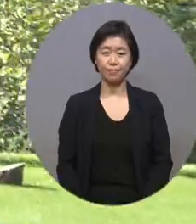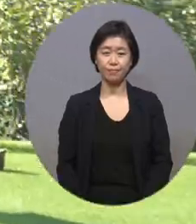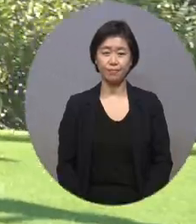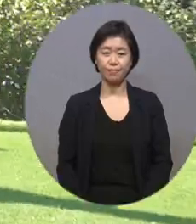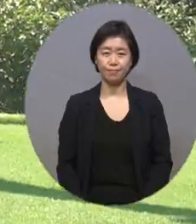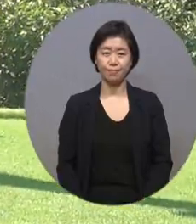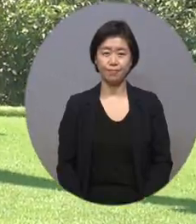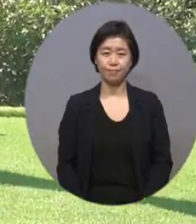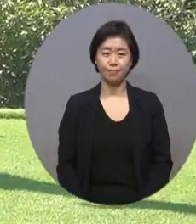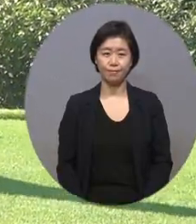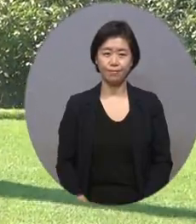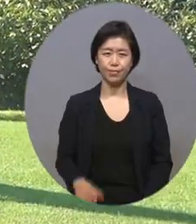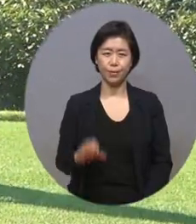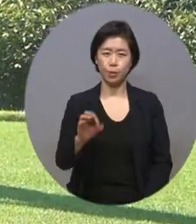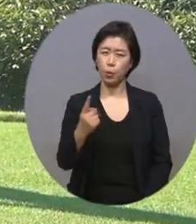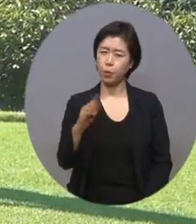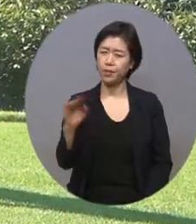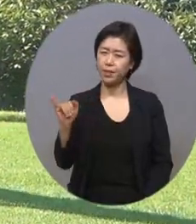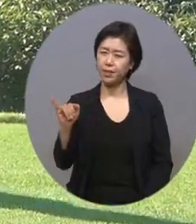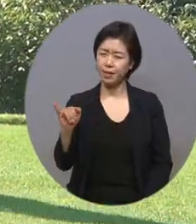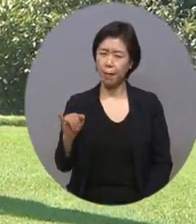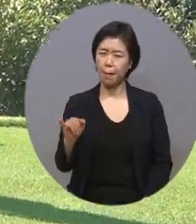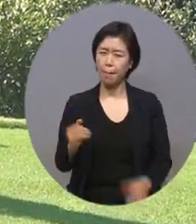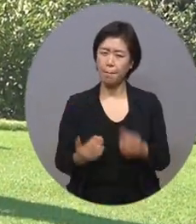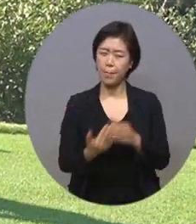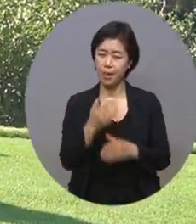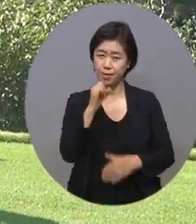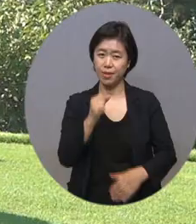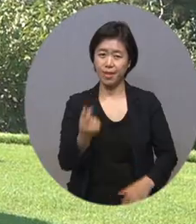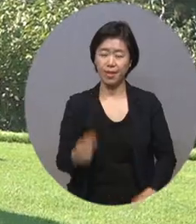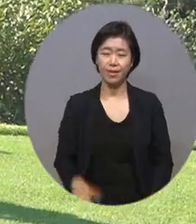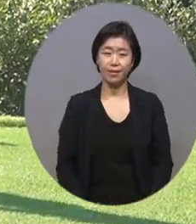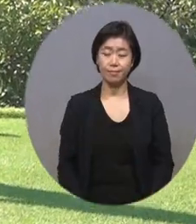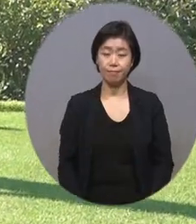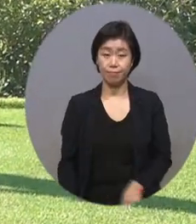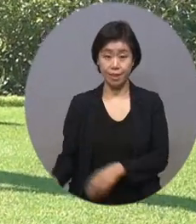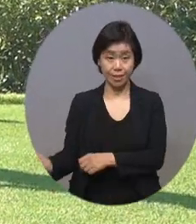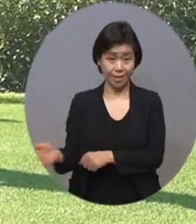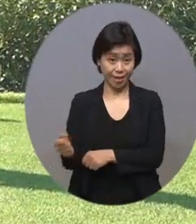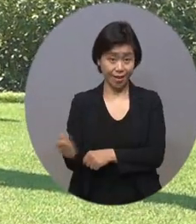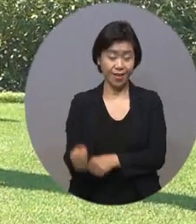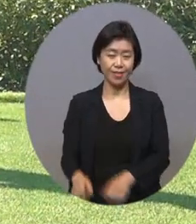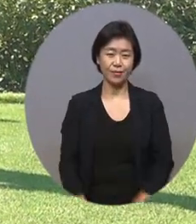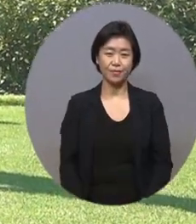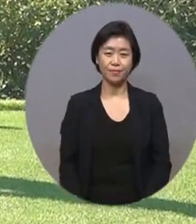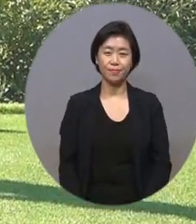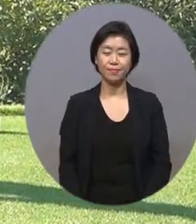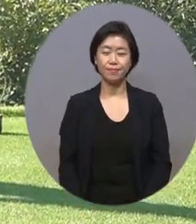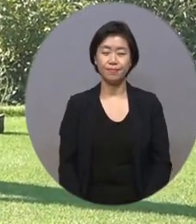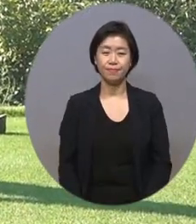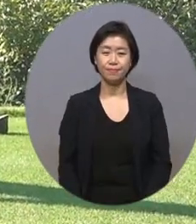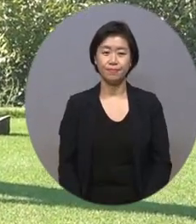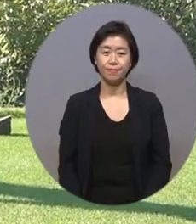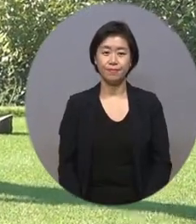빵 나 오빈하기 딱 좋네. 친다. 드라이버를 던져.